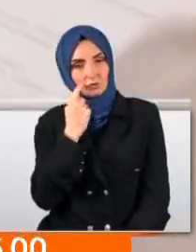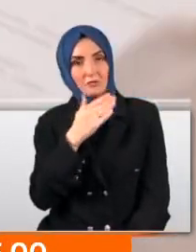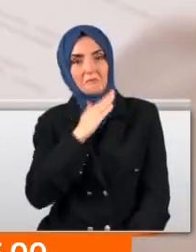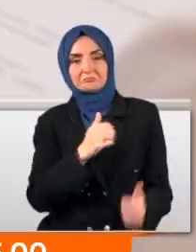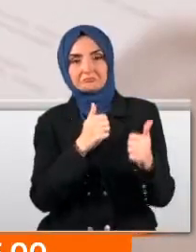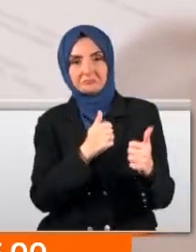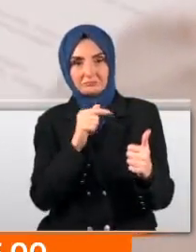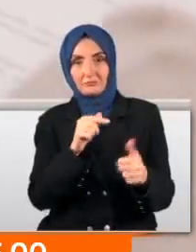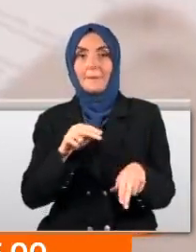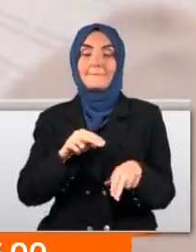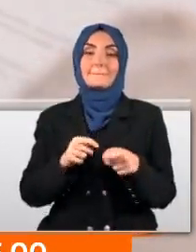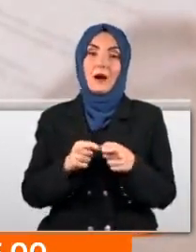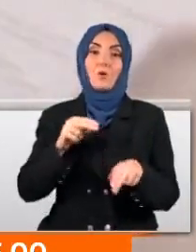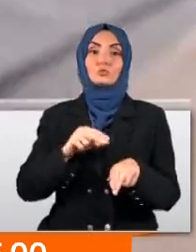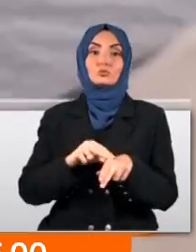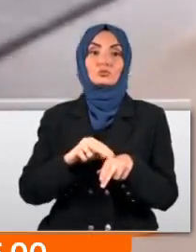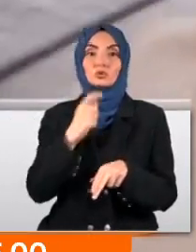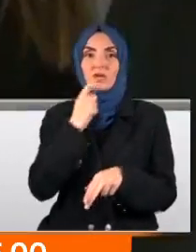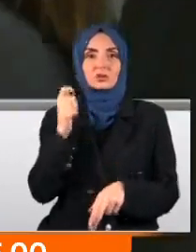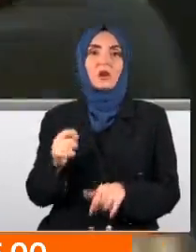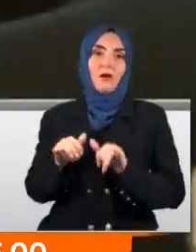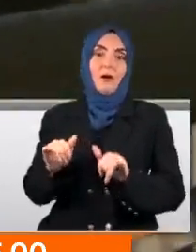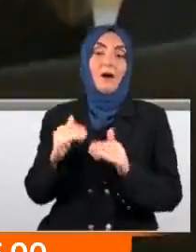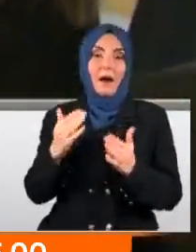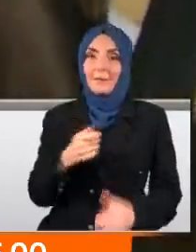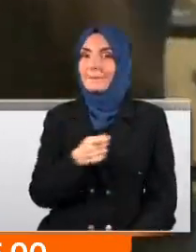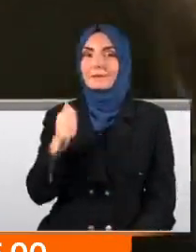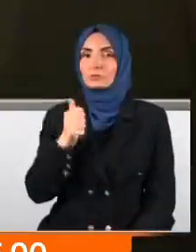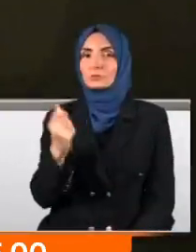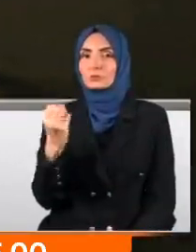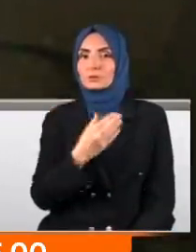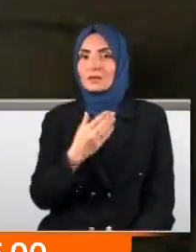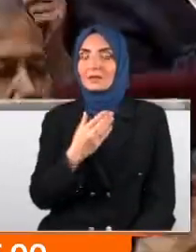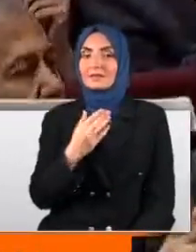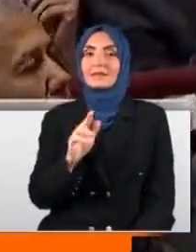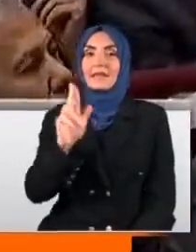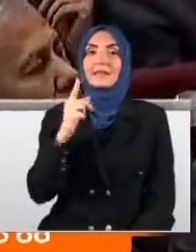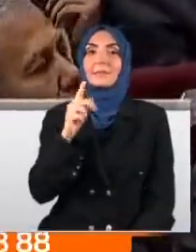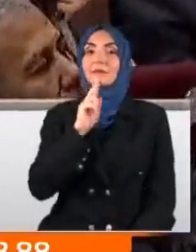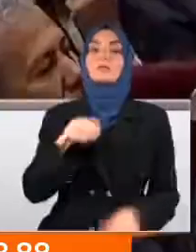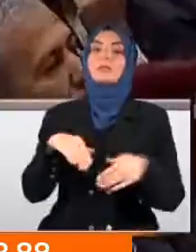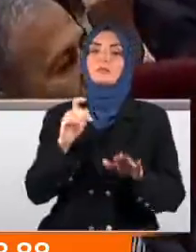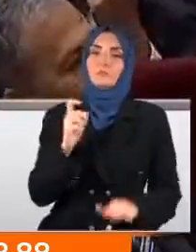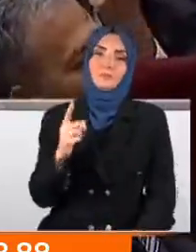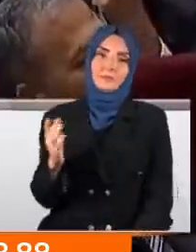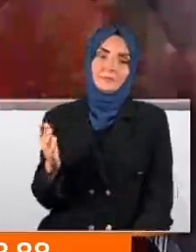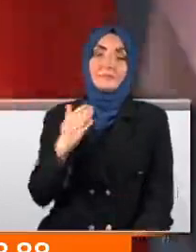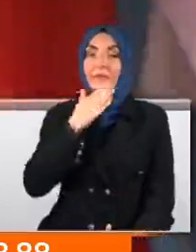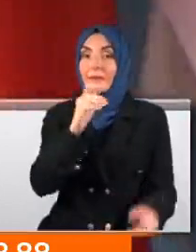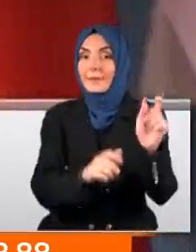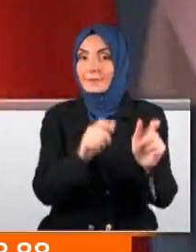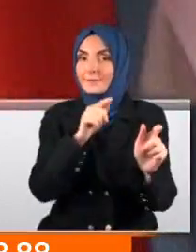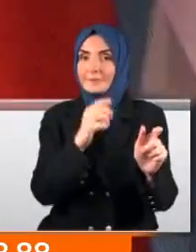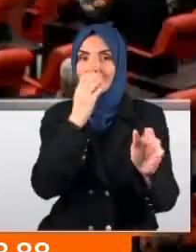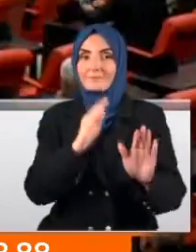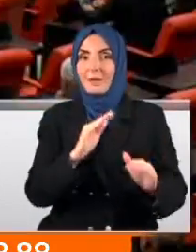da yaş şartı aynı ancak prim gün sayısı 7200 değil 9000. Emeklilerimizin beklentilerini de göz